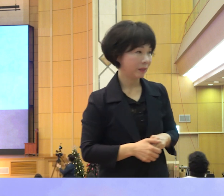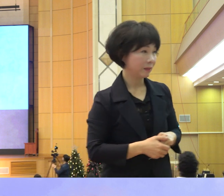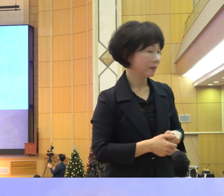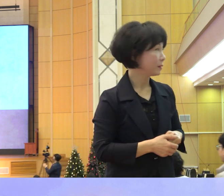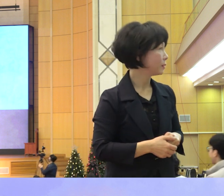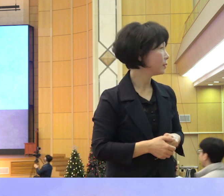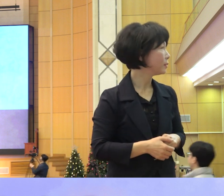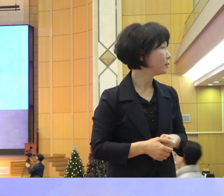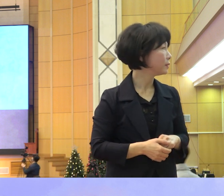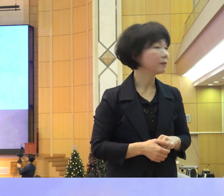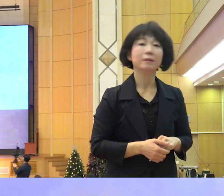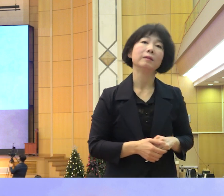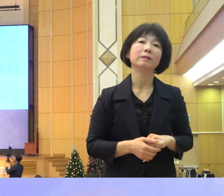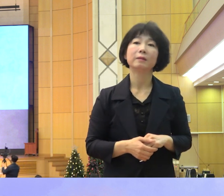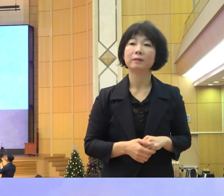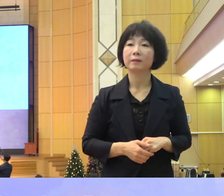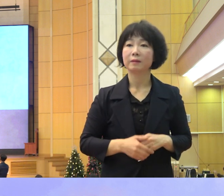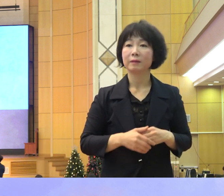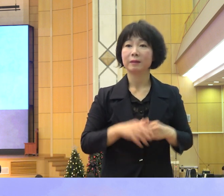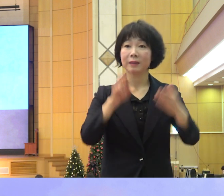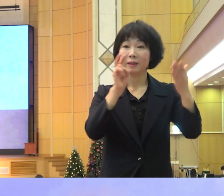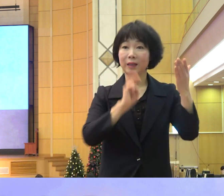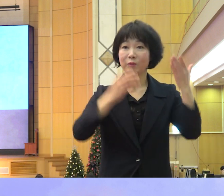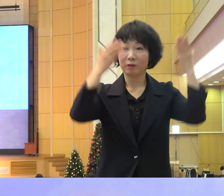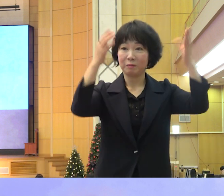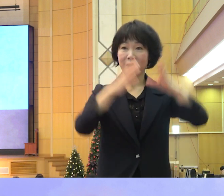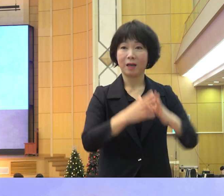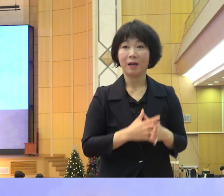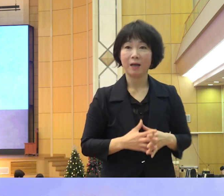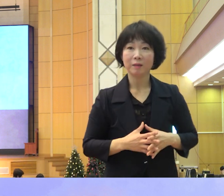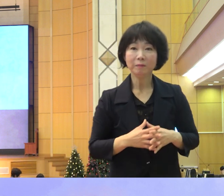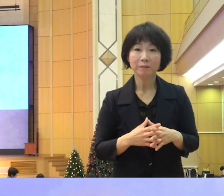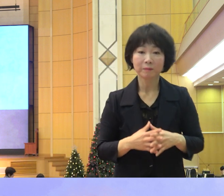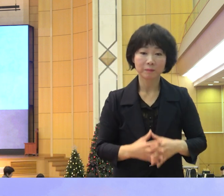30장 찬송입니다. 복음성가 30장입니다.